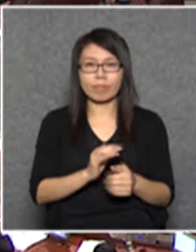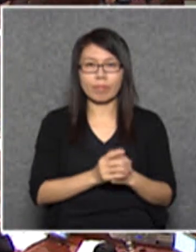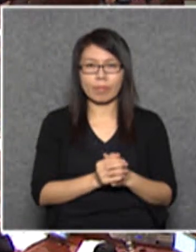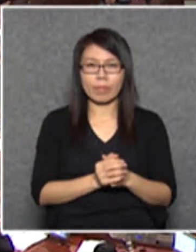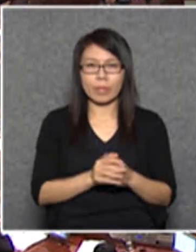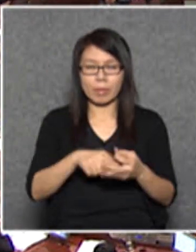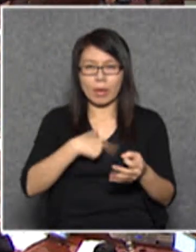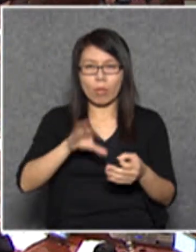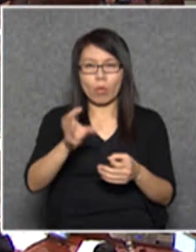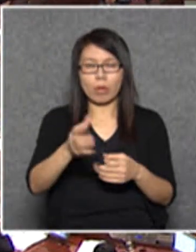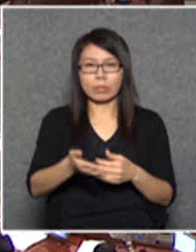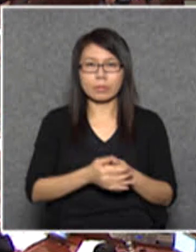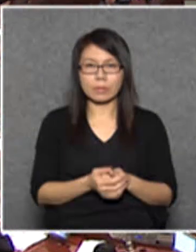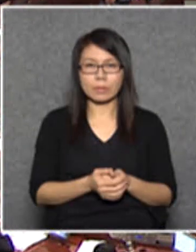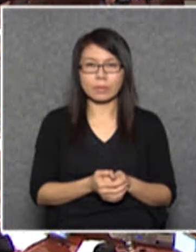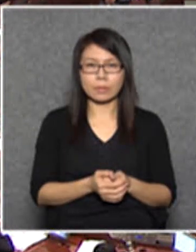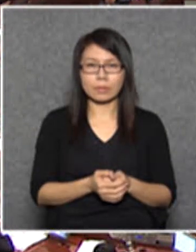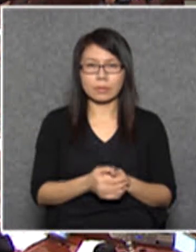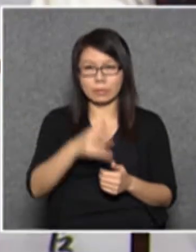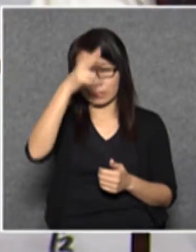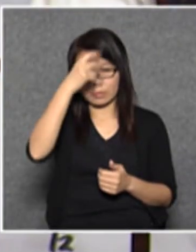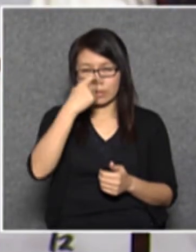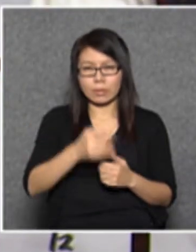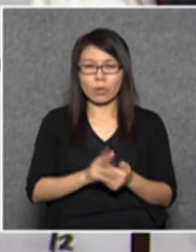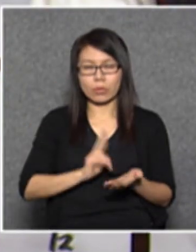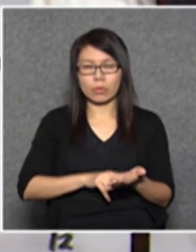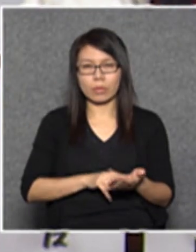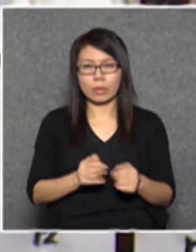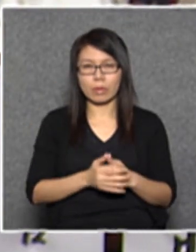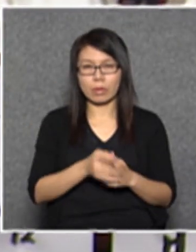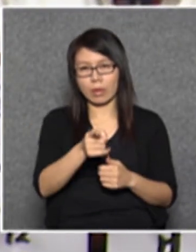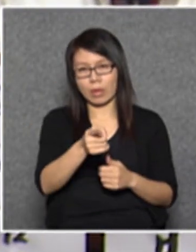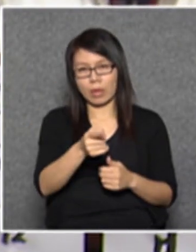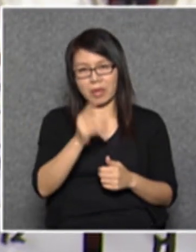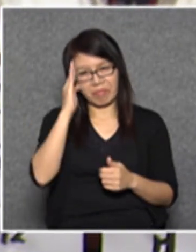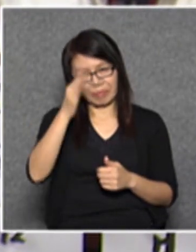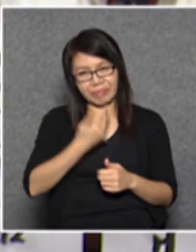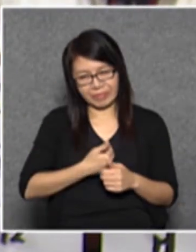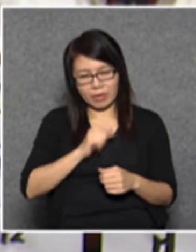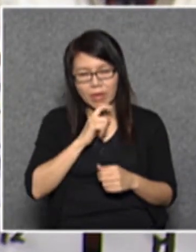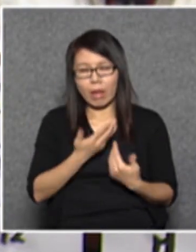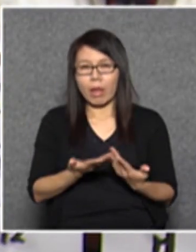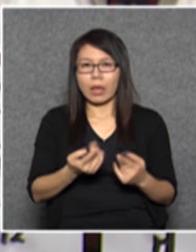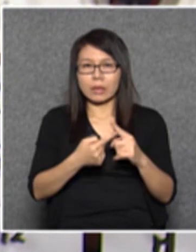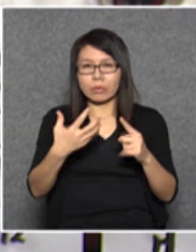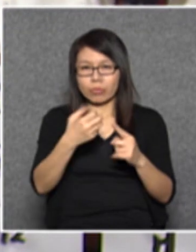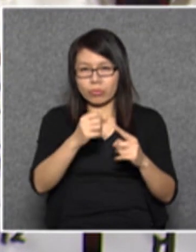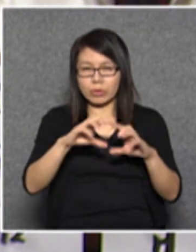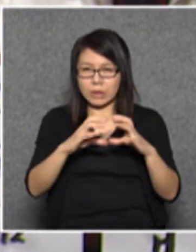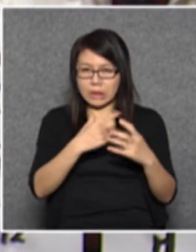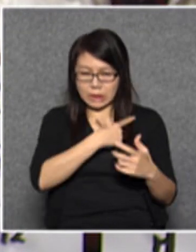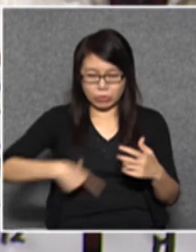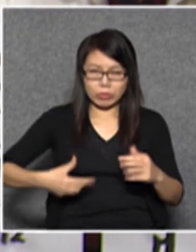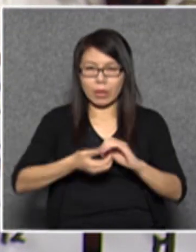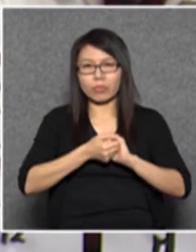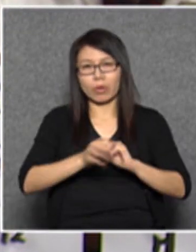黃國健議員， 特首，我相信咧就你呢個良好願望，如果係冇泛民議員嘅合作咧，只不過係一廂